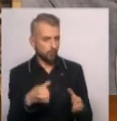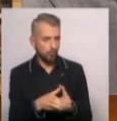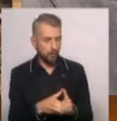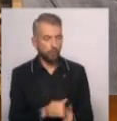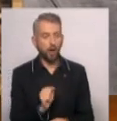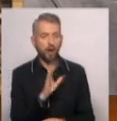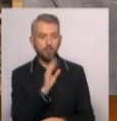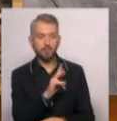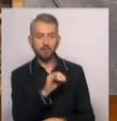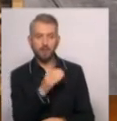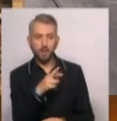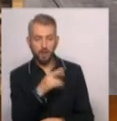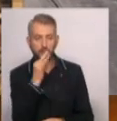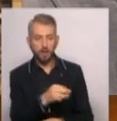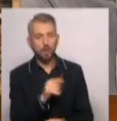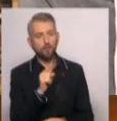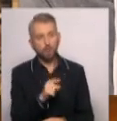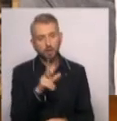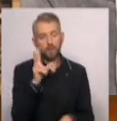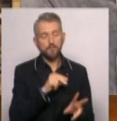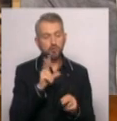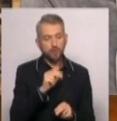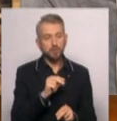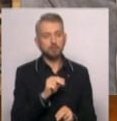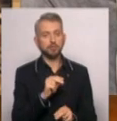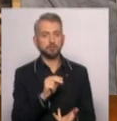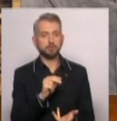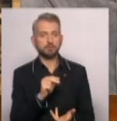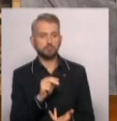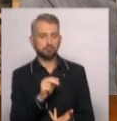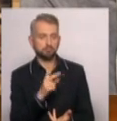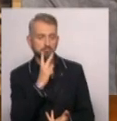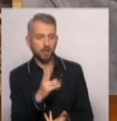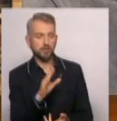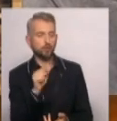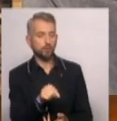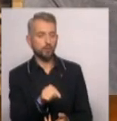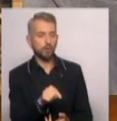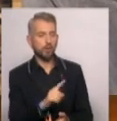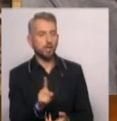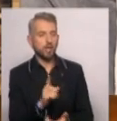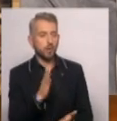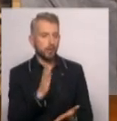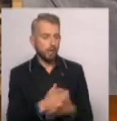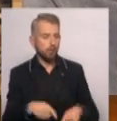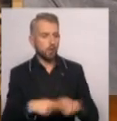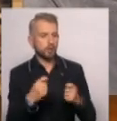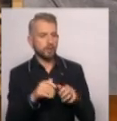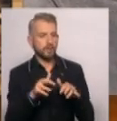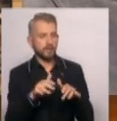Наталя сказала, що вона вбачає в цьому, що є порушення в